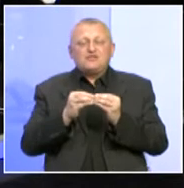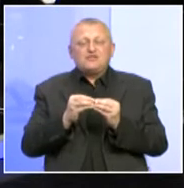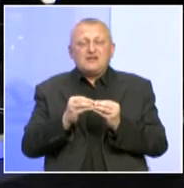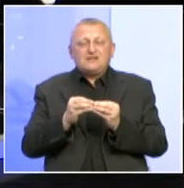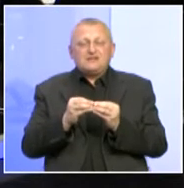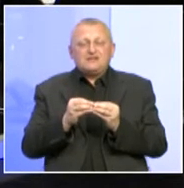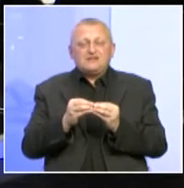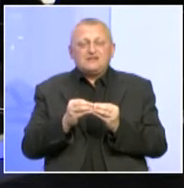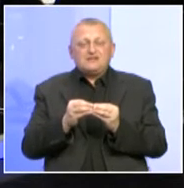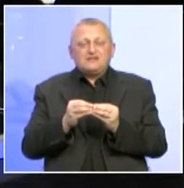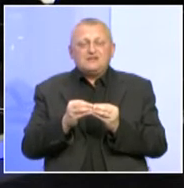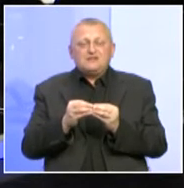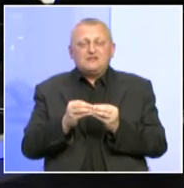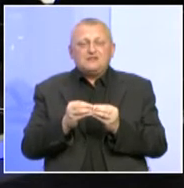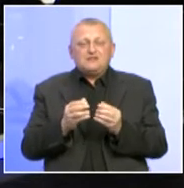ili